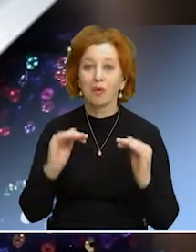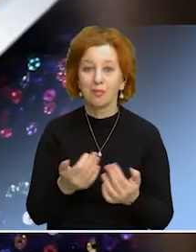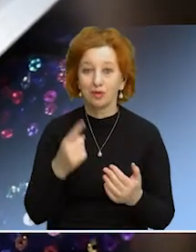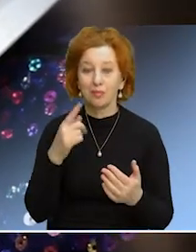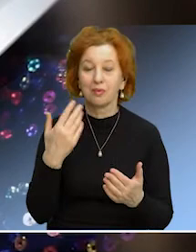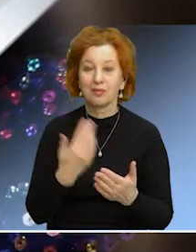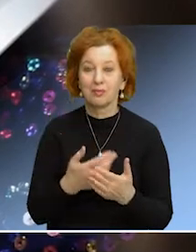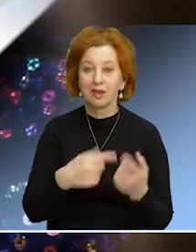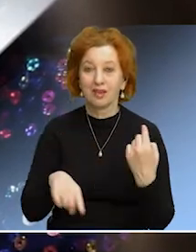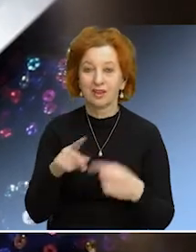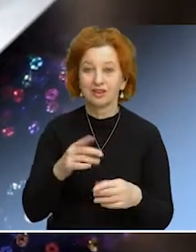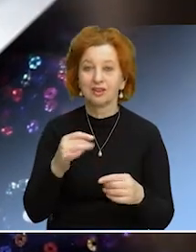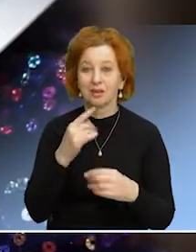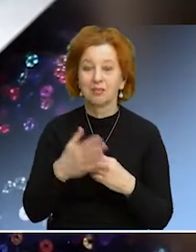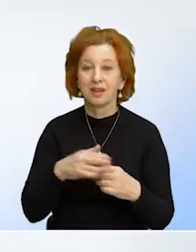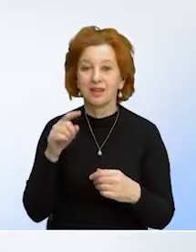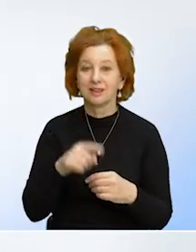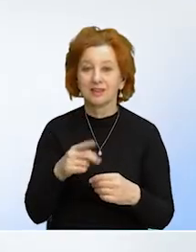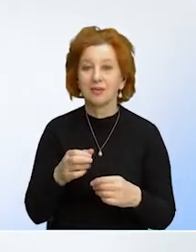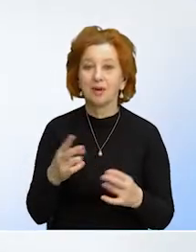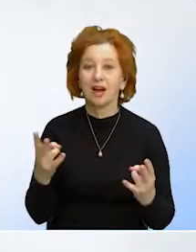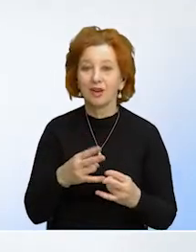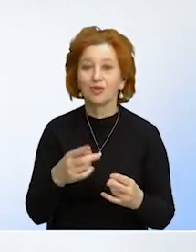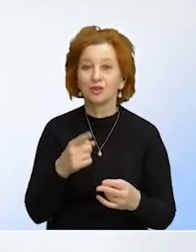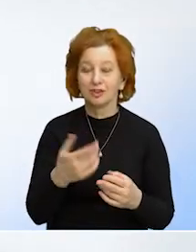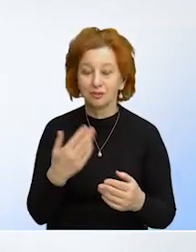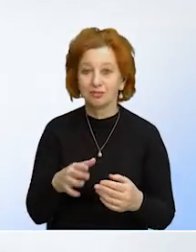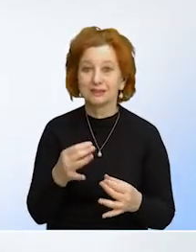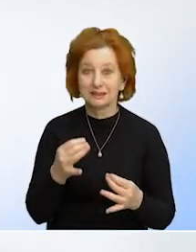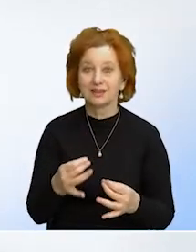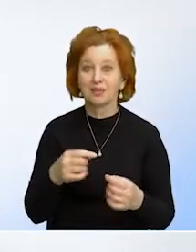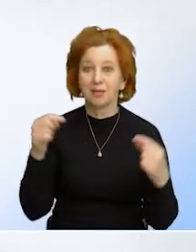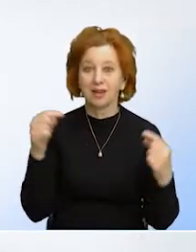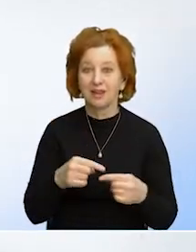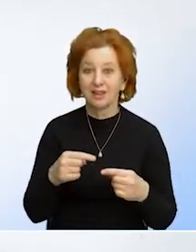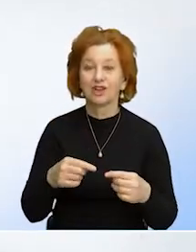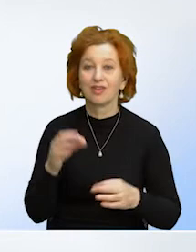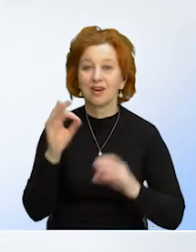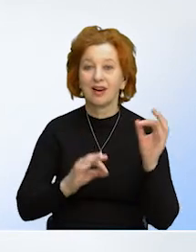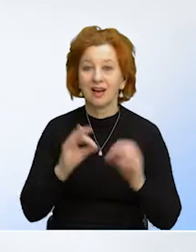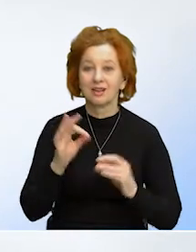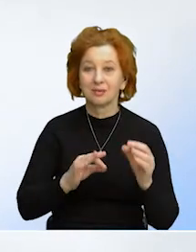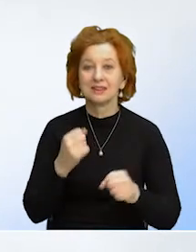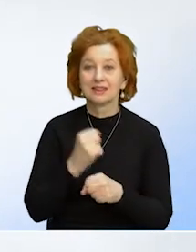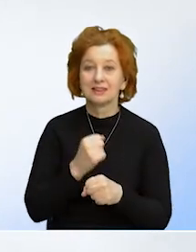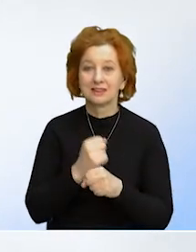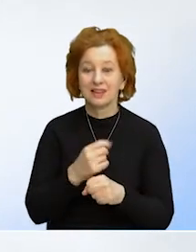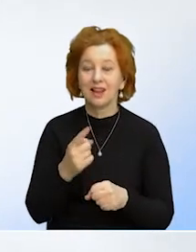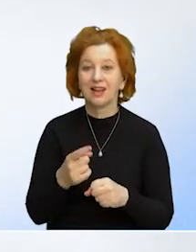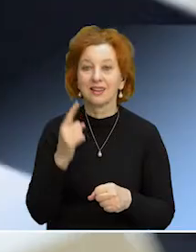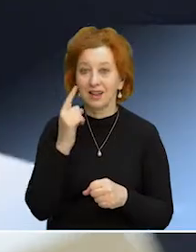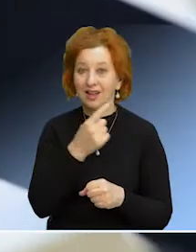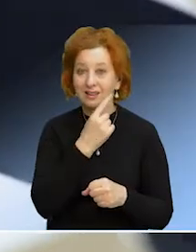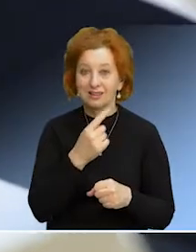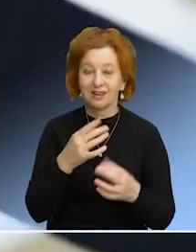поменьше, расположение отверстий горизонтальное. В них поместите две черных бусинки подходящего размера, чтобы сделать снеговику